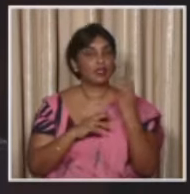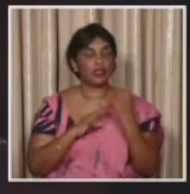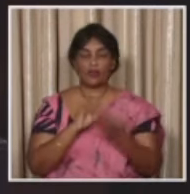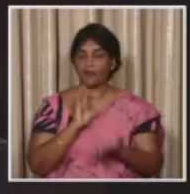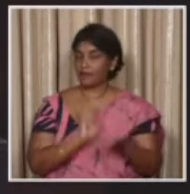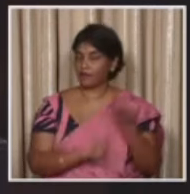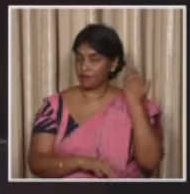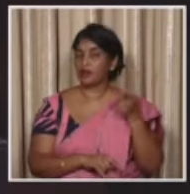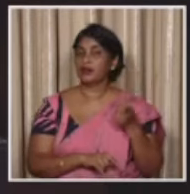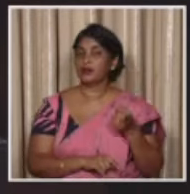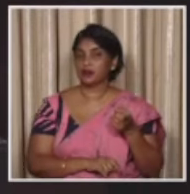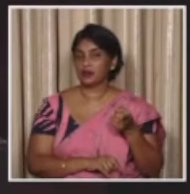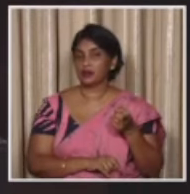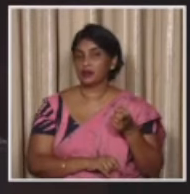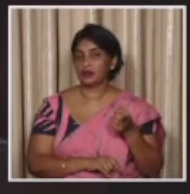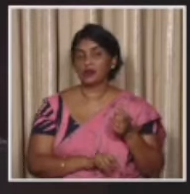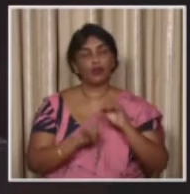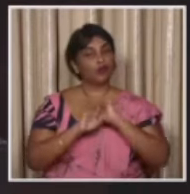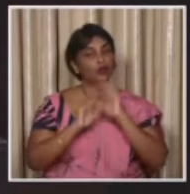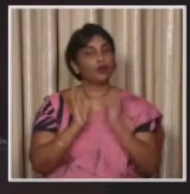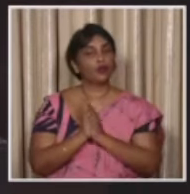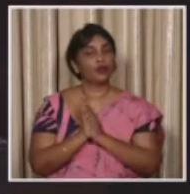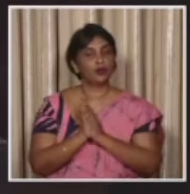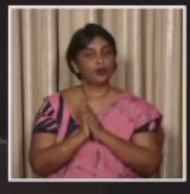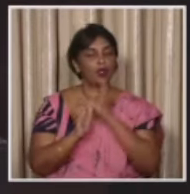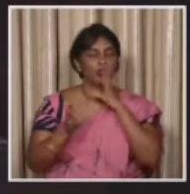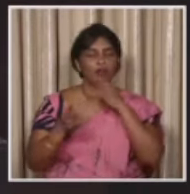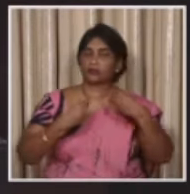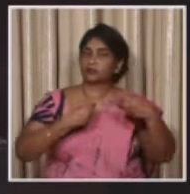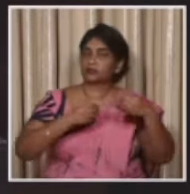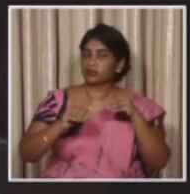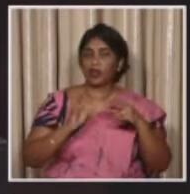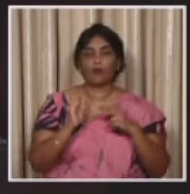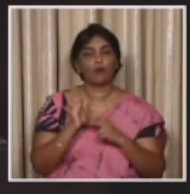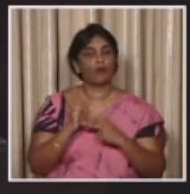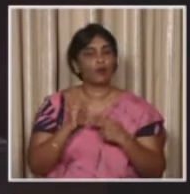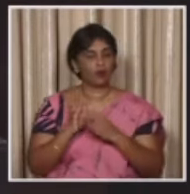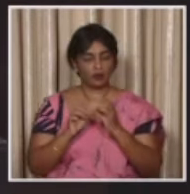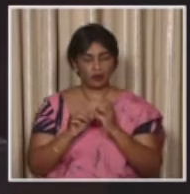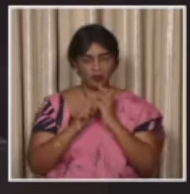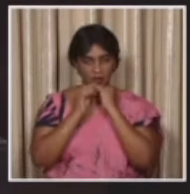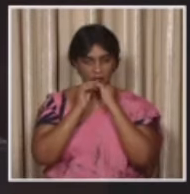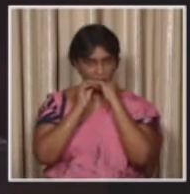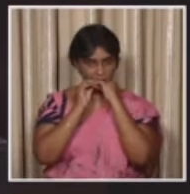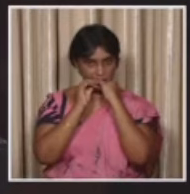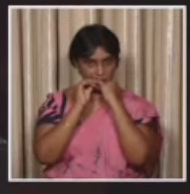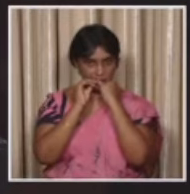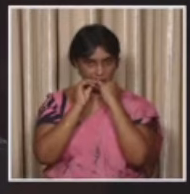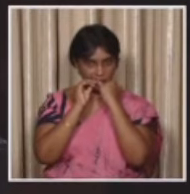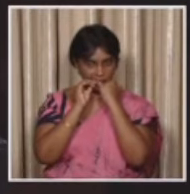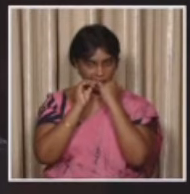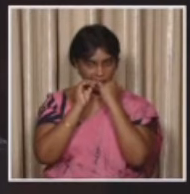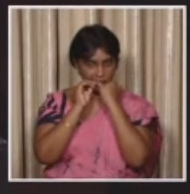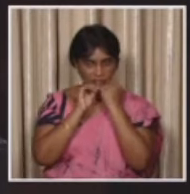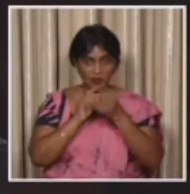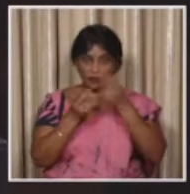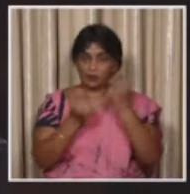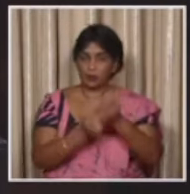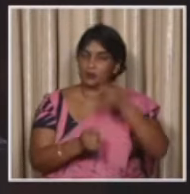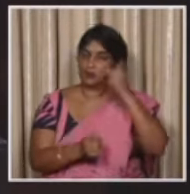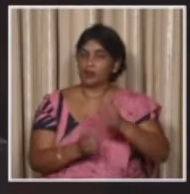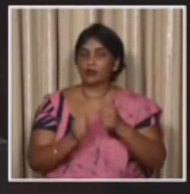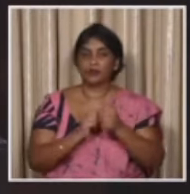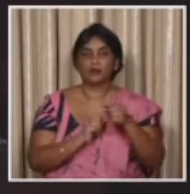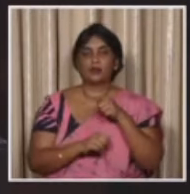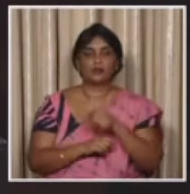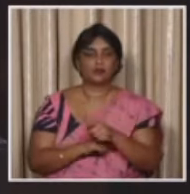ප්‍රමාණයක. මේවා ඔක්කොම නෙගෝෂියේටඩ් ප්‍රොජෙක්ට්ස්. ඒව ටික කඩිමුඩියේ අනුමත කරලා ක්‍රියාත්මක කරන්න. මං